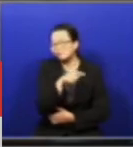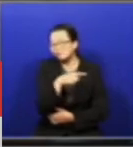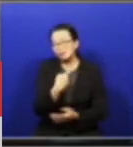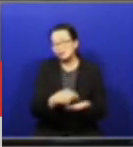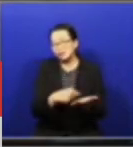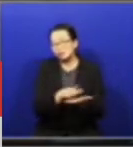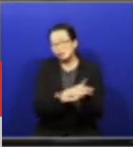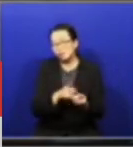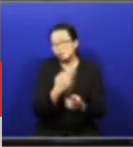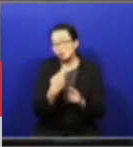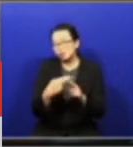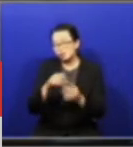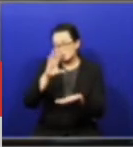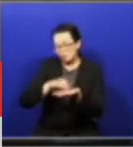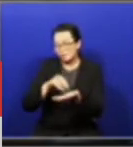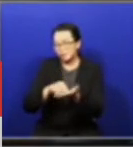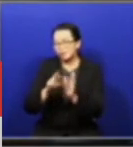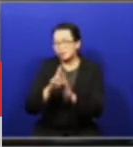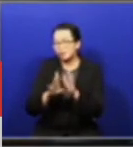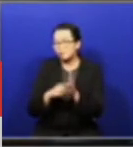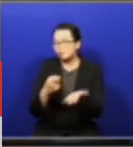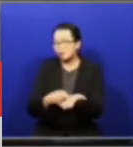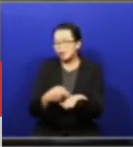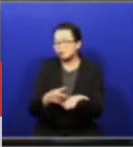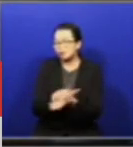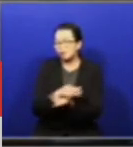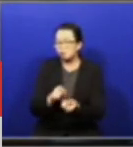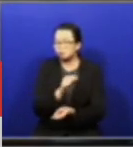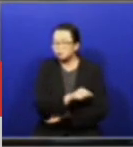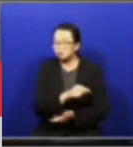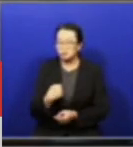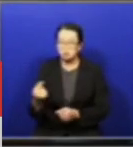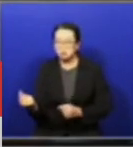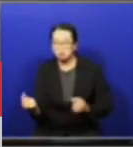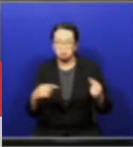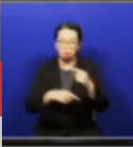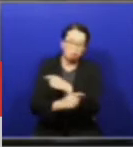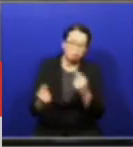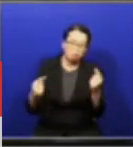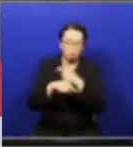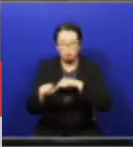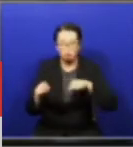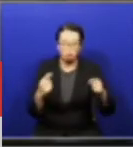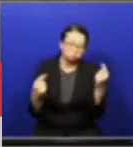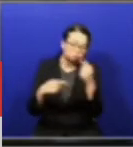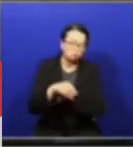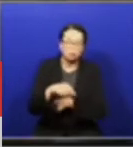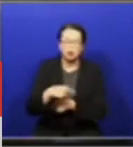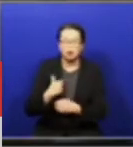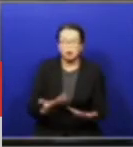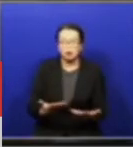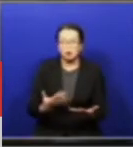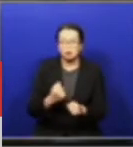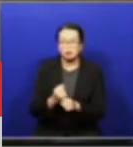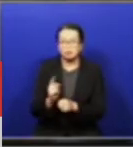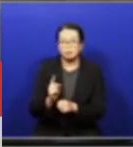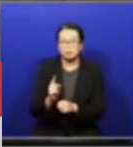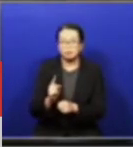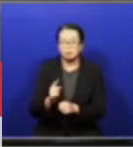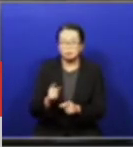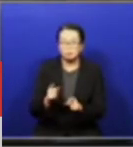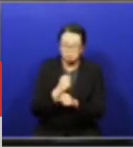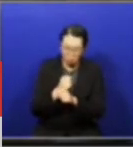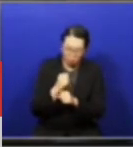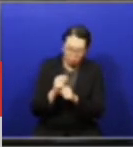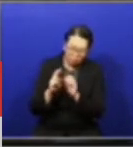ครับงงไหมล่ะฮะสุดท้ายแล้วคนที่อยู่ในระบบทำงานเพื่อสร้างชาติสร้างแผ่นดิน